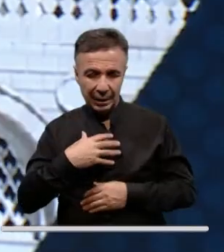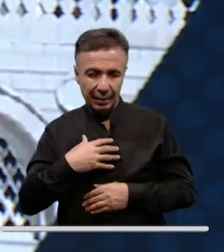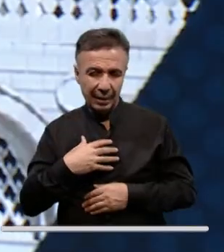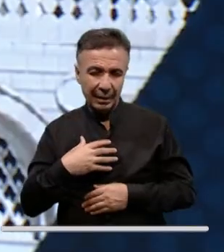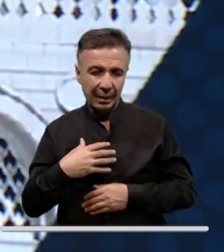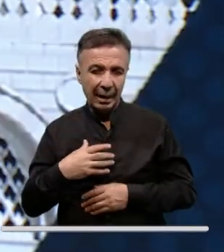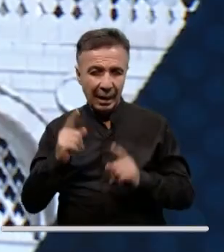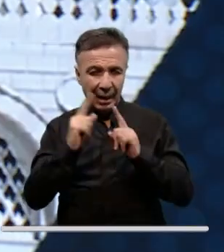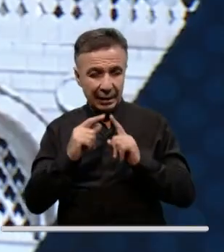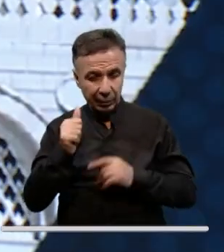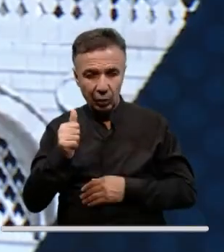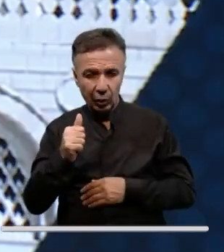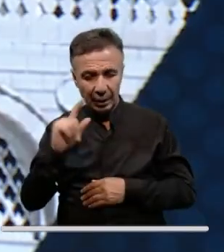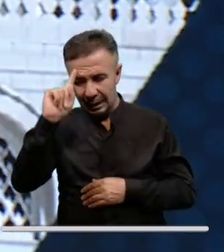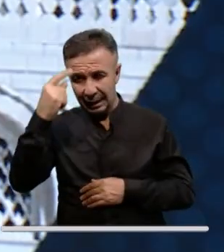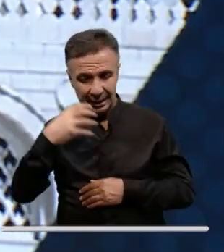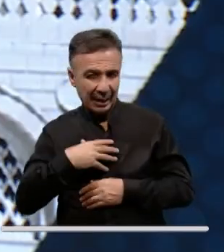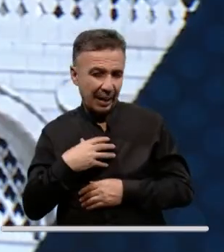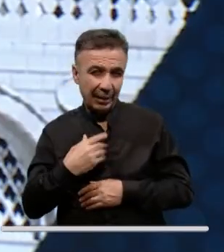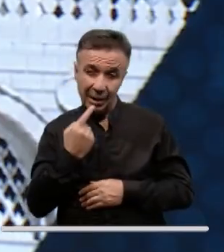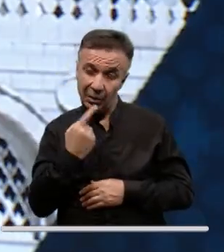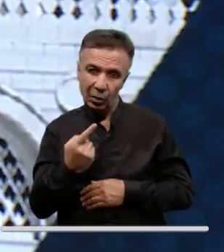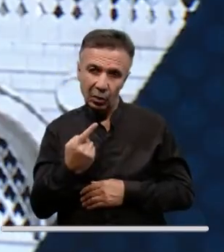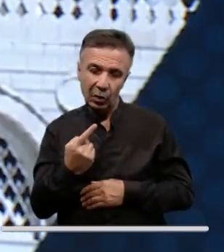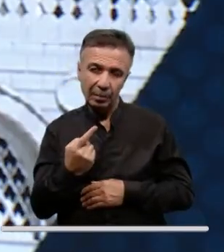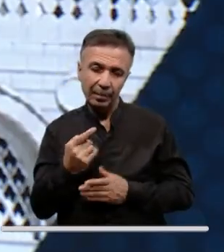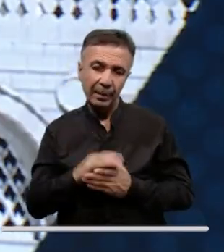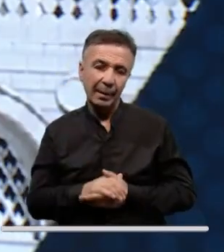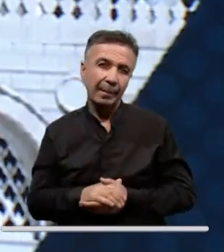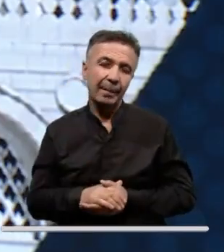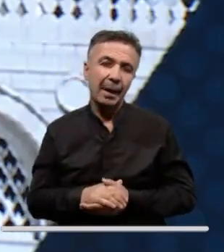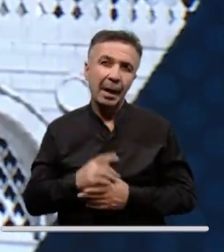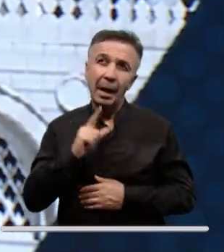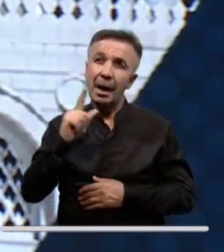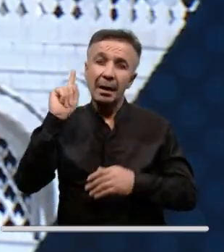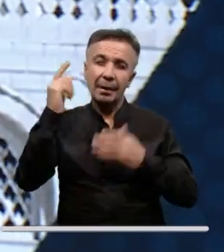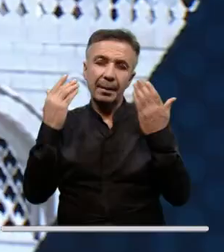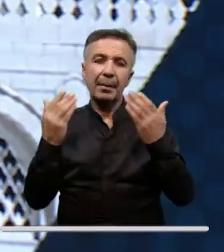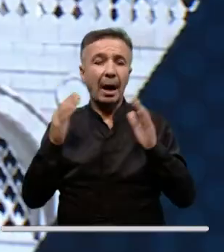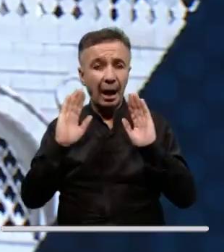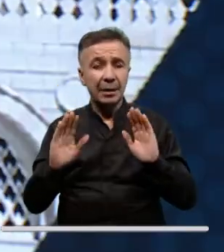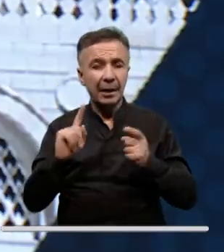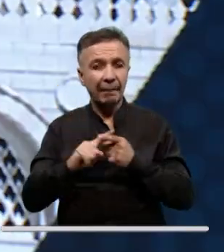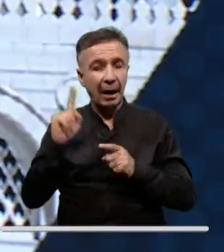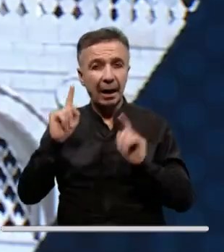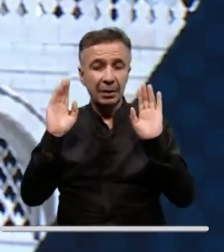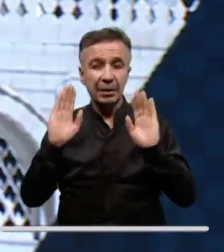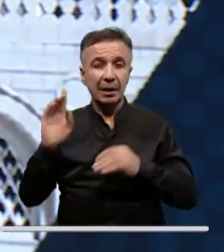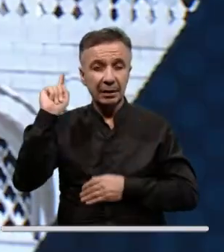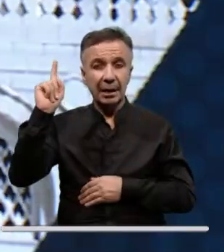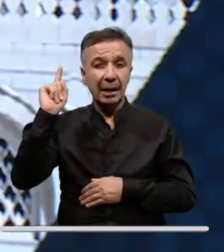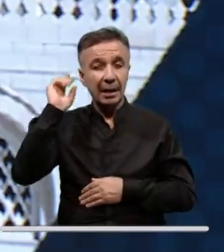Öyle değil mi Ondan sonra bize öğretiyor diyor ki bana şöyle deyin Ey Rabbim Ancak ve ancak sana ibadet